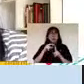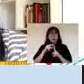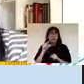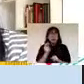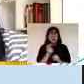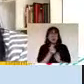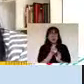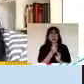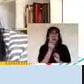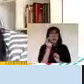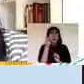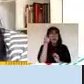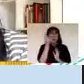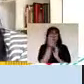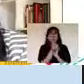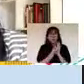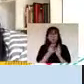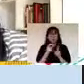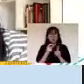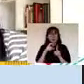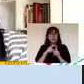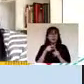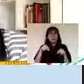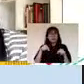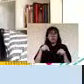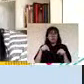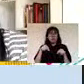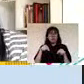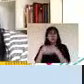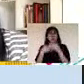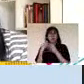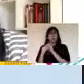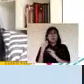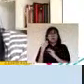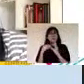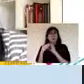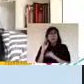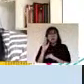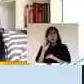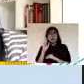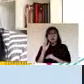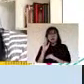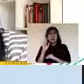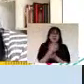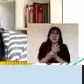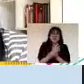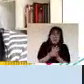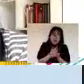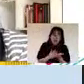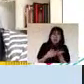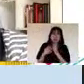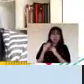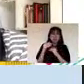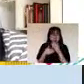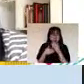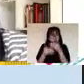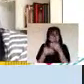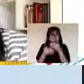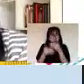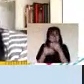pembahasan sebagaimana tadi saya sampaikan, dan kita mungkin memang setengahnya juga belum, karena tadi banyak sekali yang